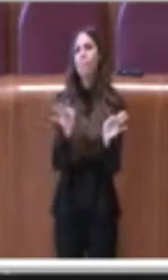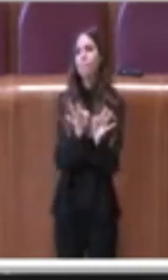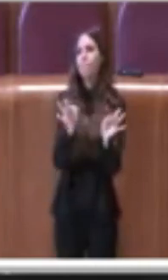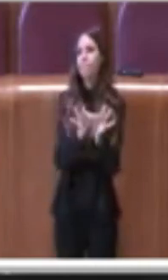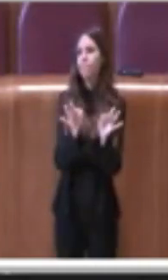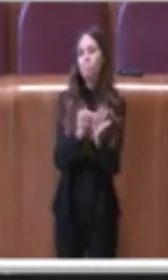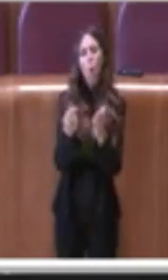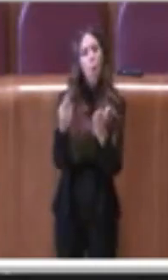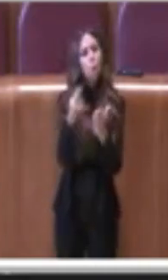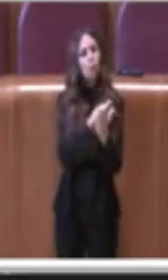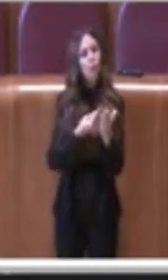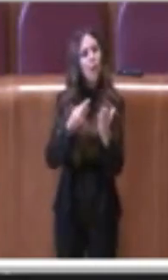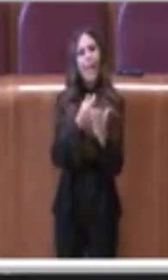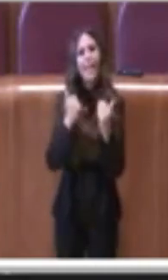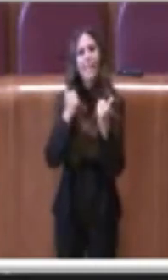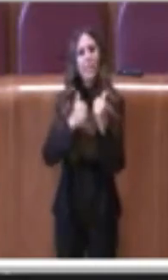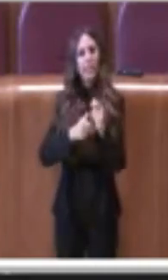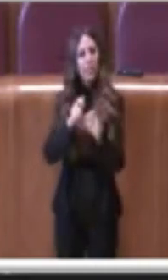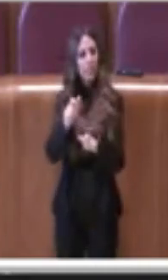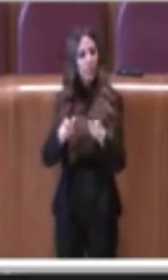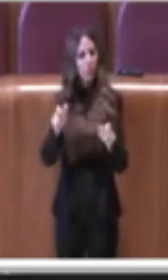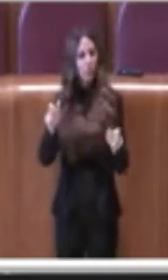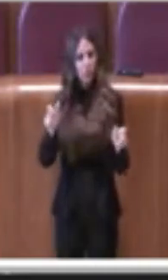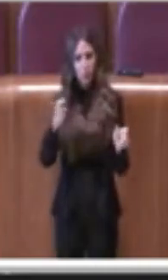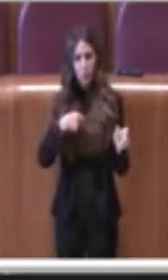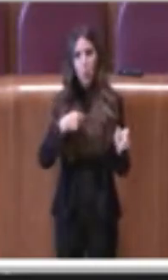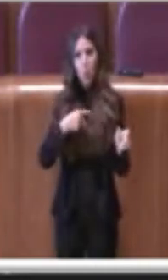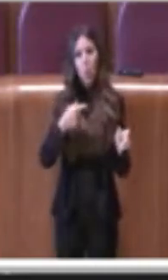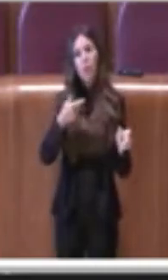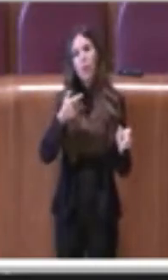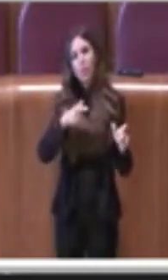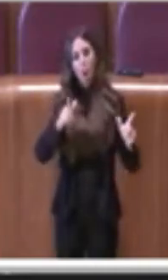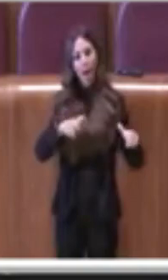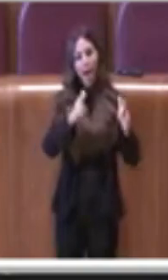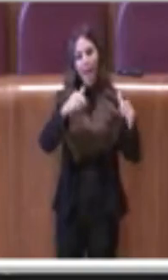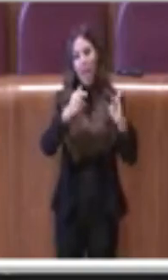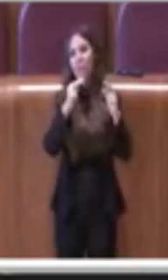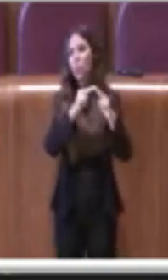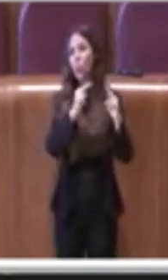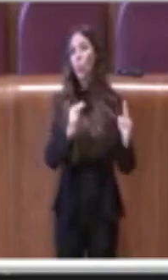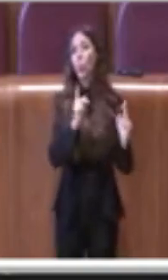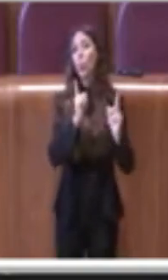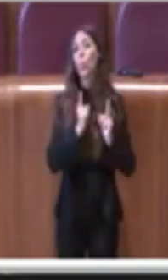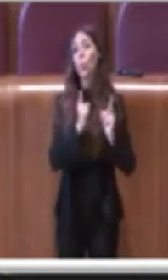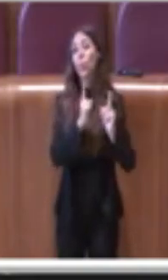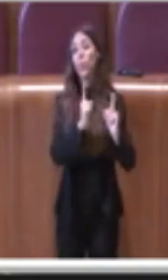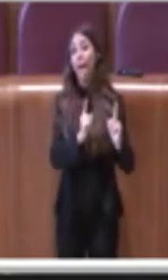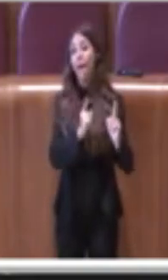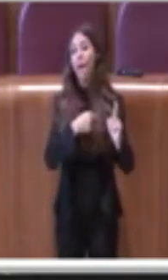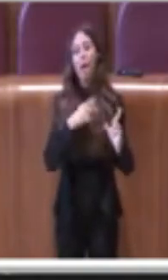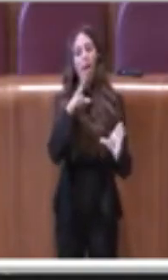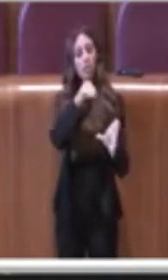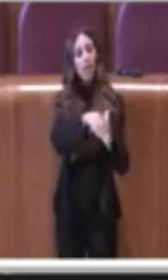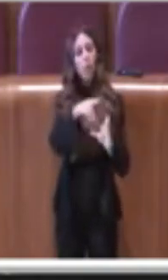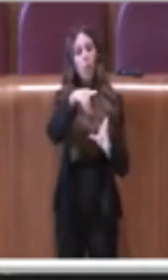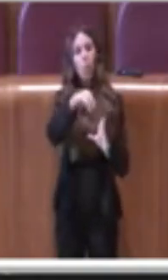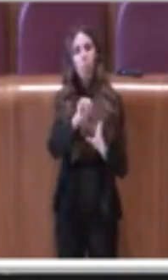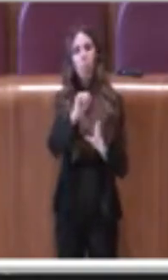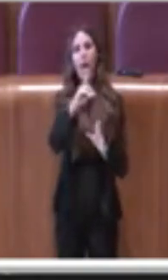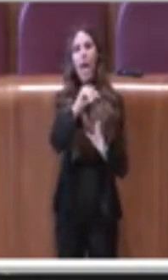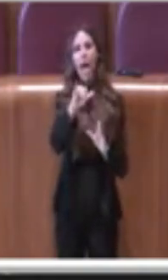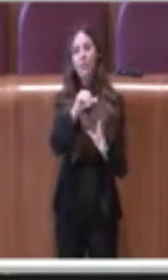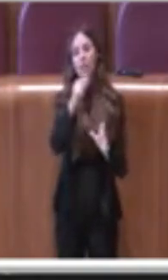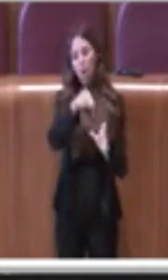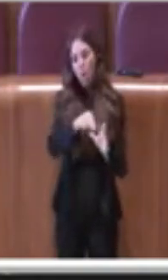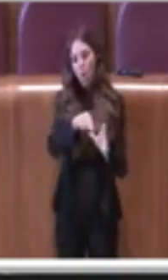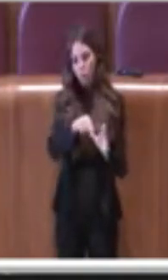dei cittadini con i quali abbiamo messo a dimora molti alberi, ma entrando nel merito del PAESC, nello specifico oggi